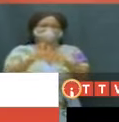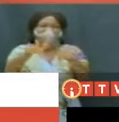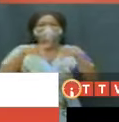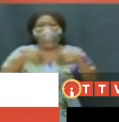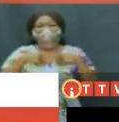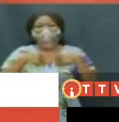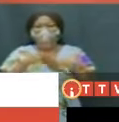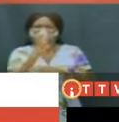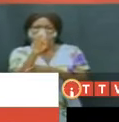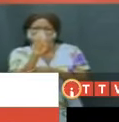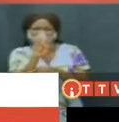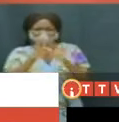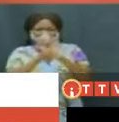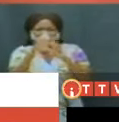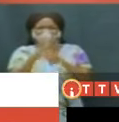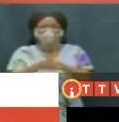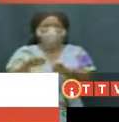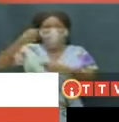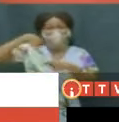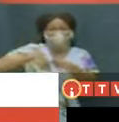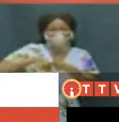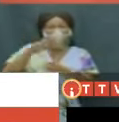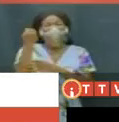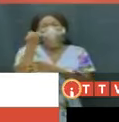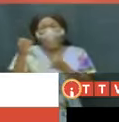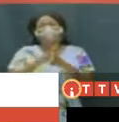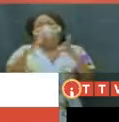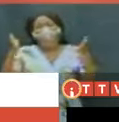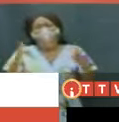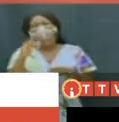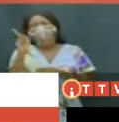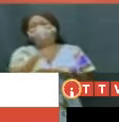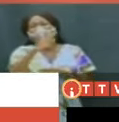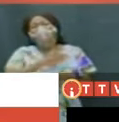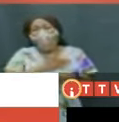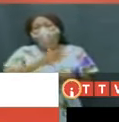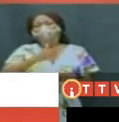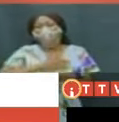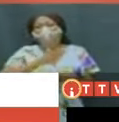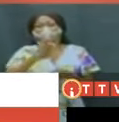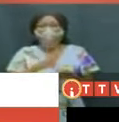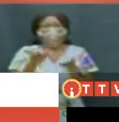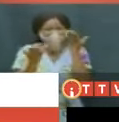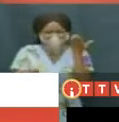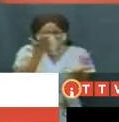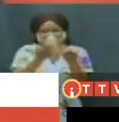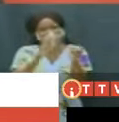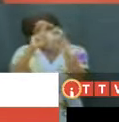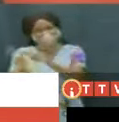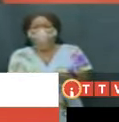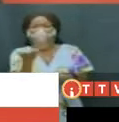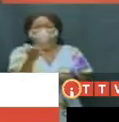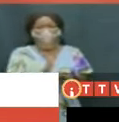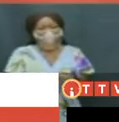tidwala ndipo tidwala kwambiri ndipo tibanika kwambiri ndipo titaso kumwalira statement yake ndi